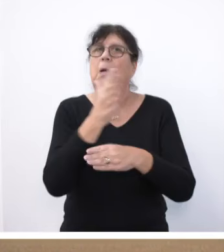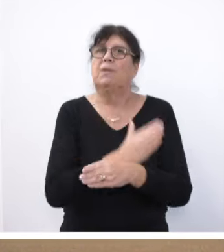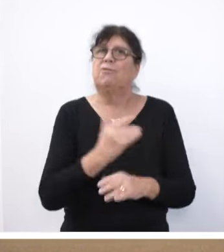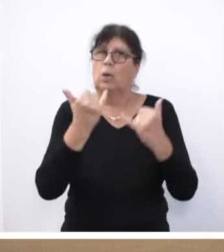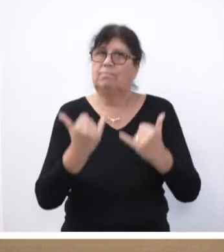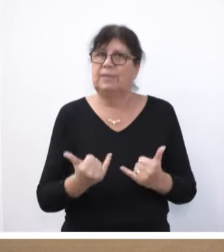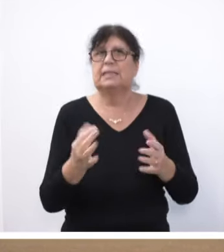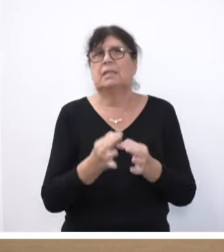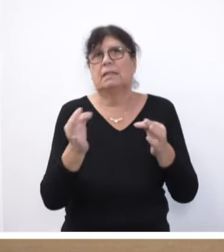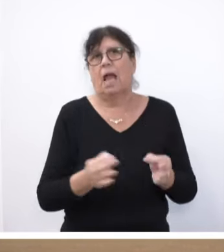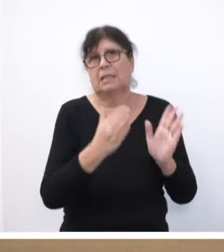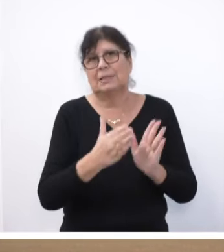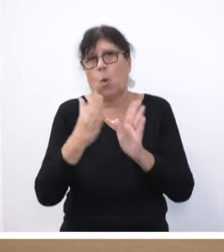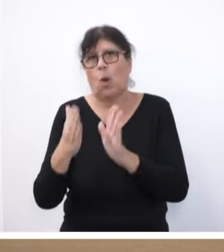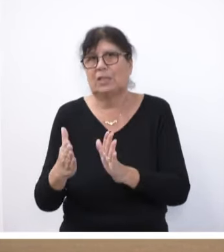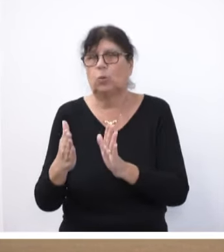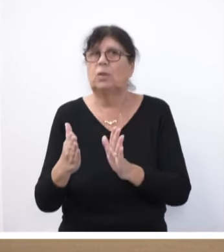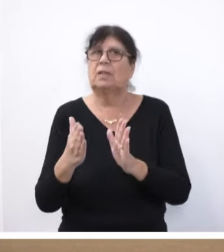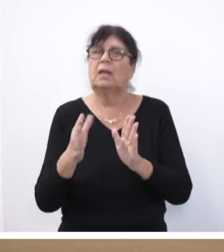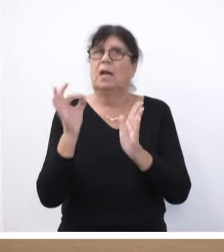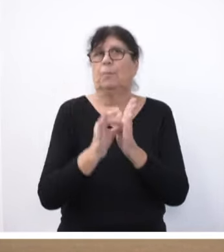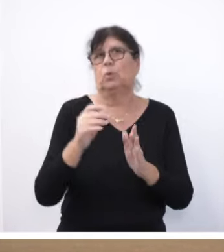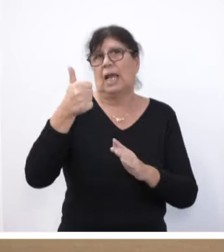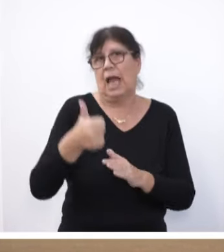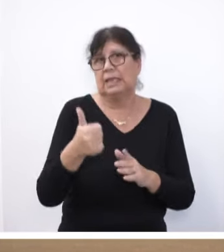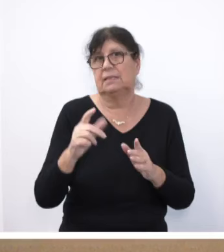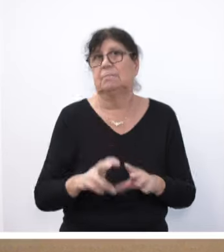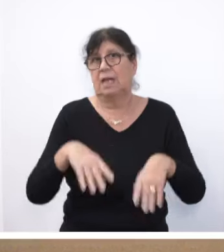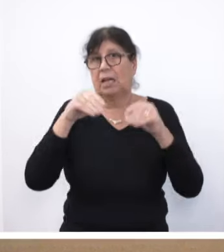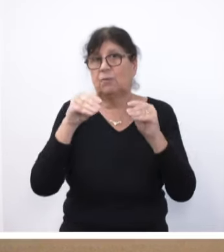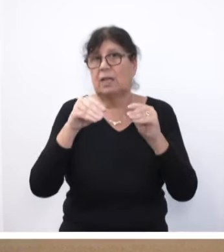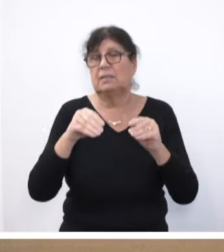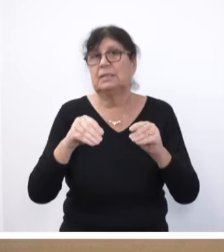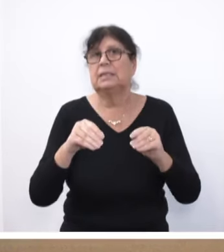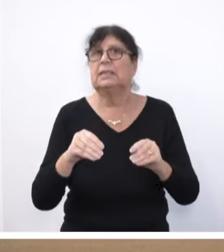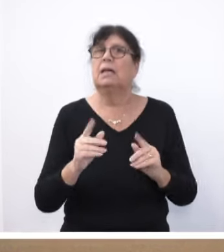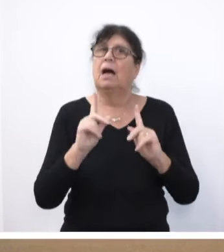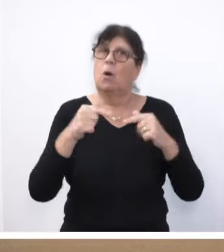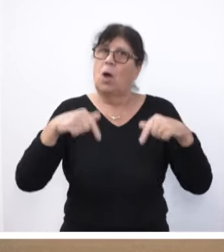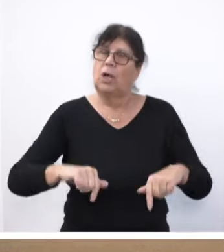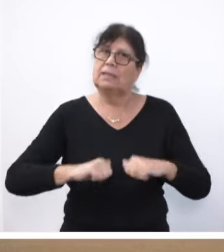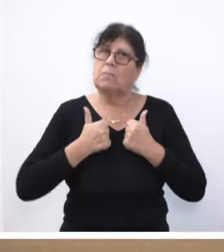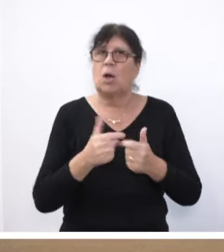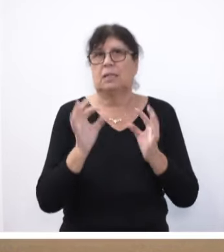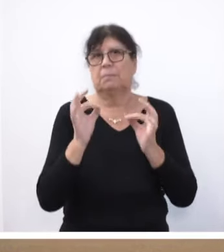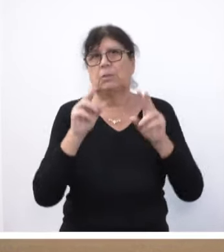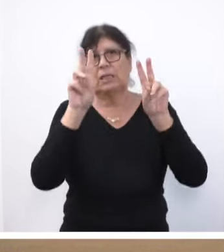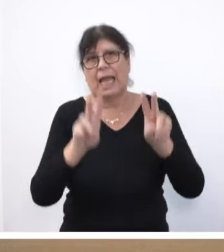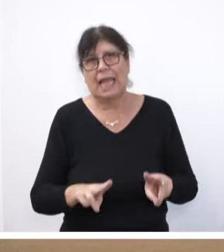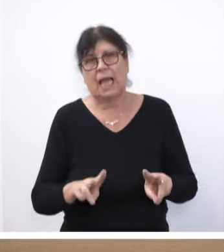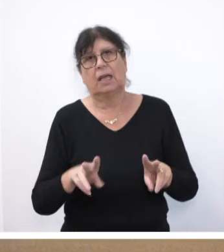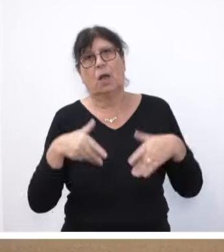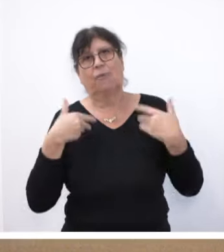in die Tagesordnung mit Tagesordnungspunkt 1 einsteigen, ist es mir auch heute Morgen eine besondere Ehre und